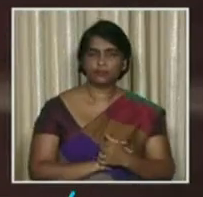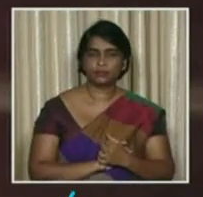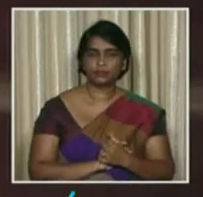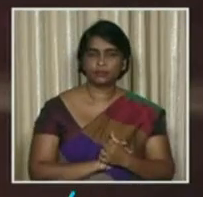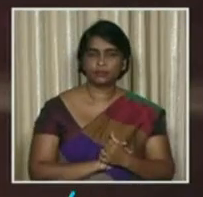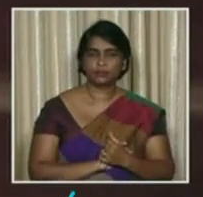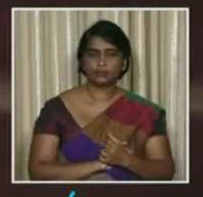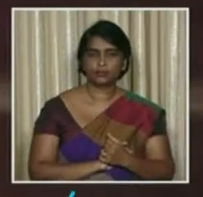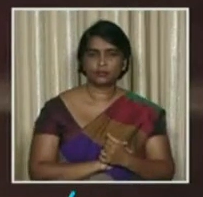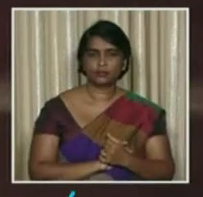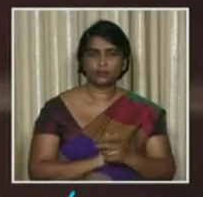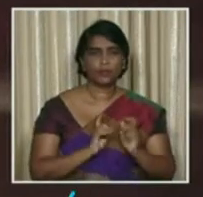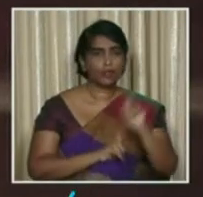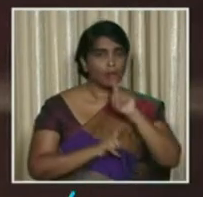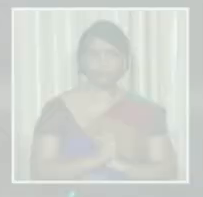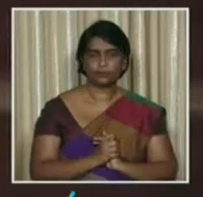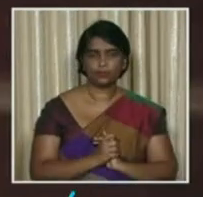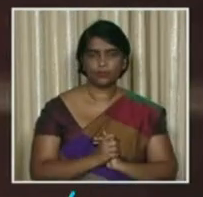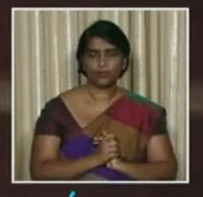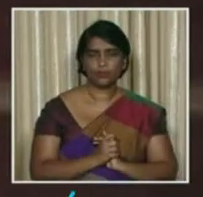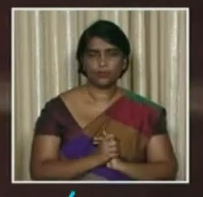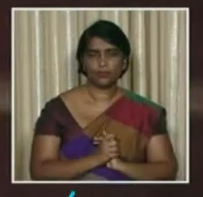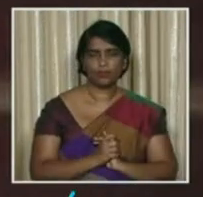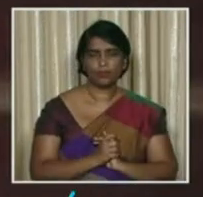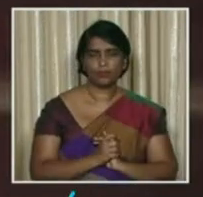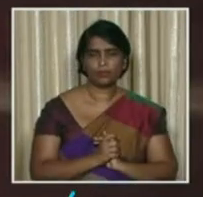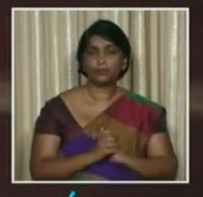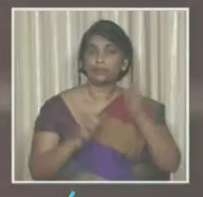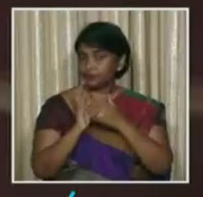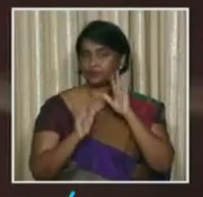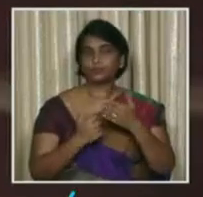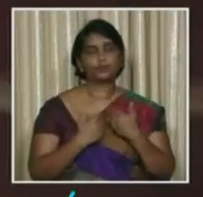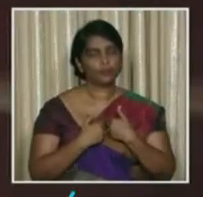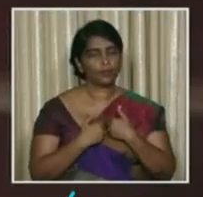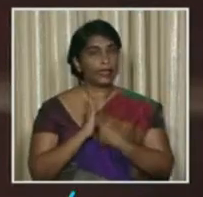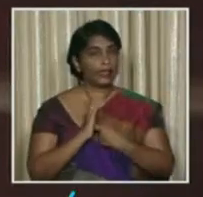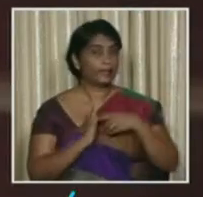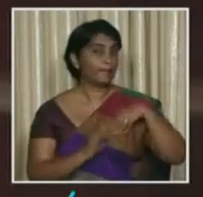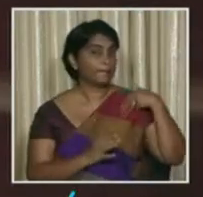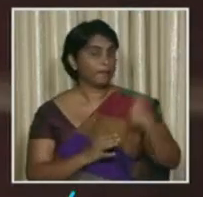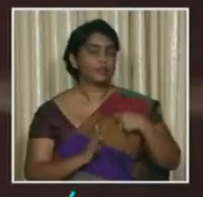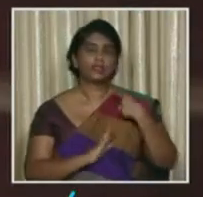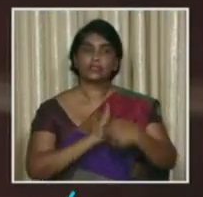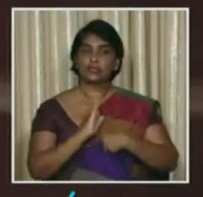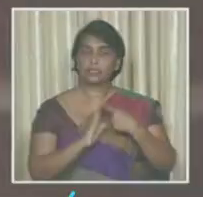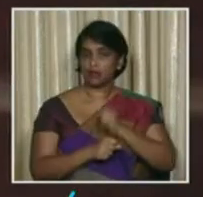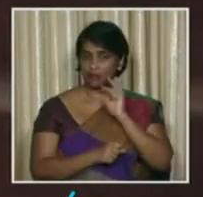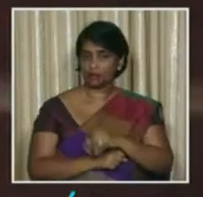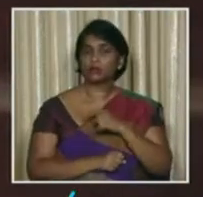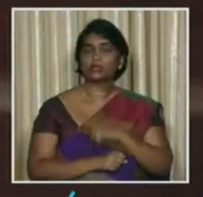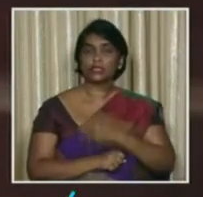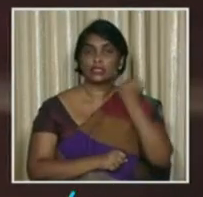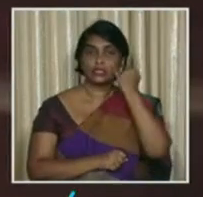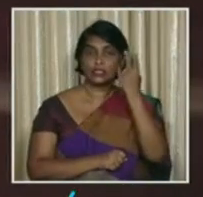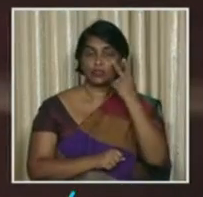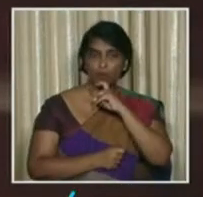ගන්න. පාර්ලිමේන්තුව හැසිරෙන්න ඉගෙන ගන්න. මට අවස්ථාවක් තියෙනවා. මේ සිද්ධිය සම්බන්ධව අපි නීතිපතිතුමා ශ්‍රී ලංකා ජනරජය වෙනුවෙන්